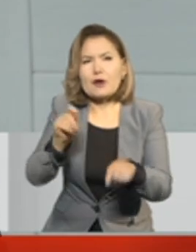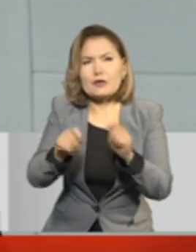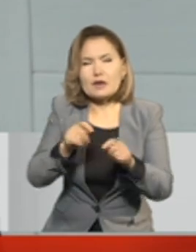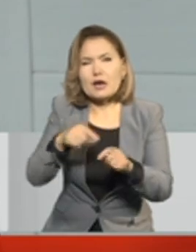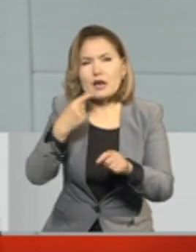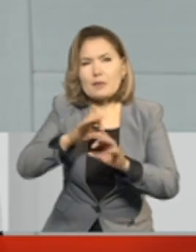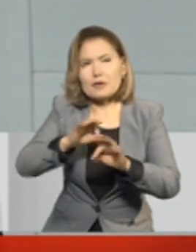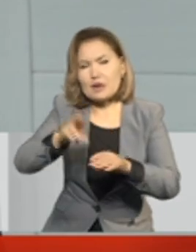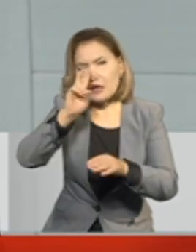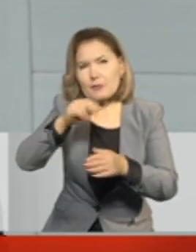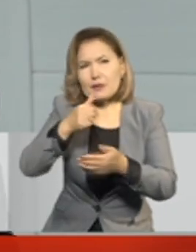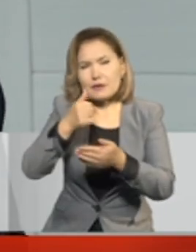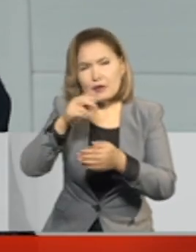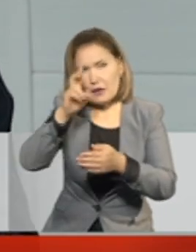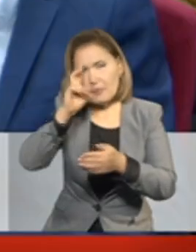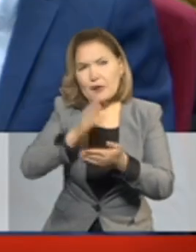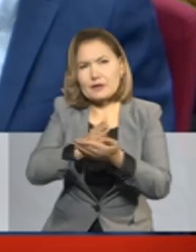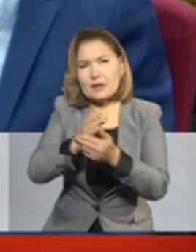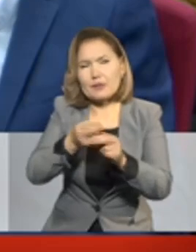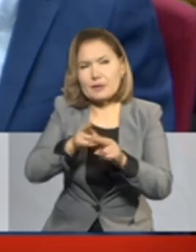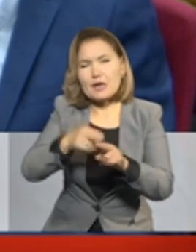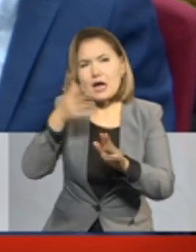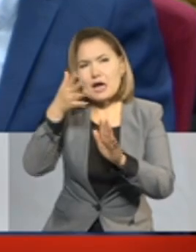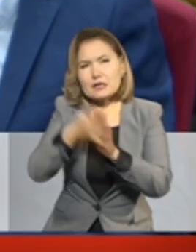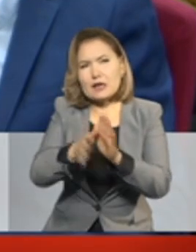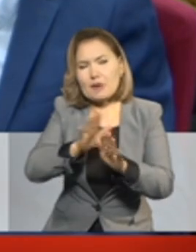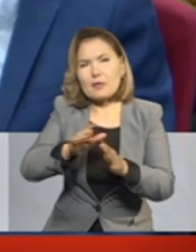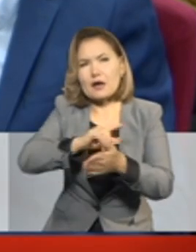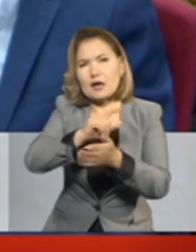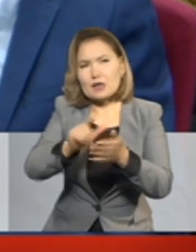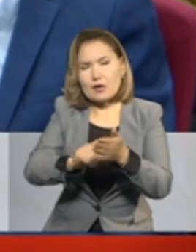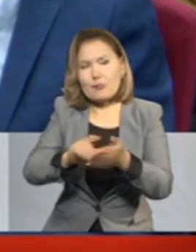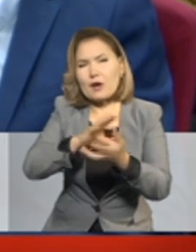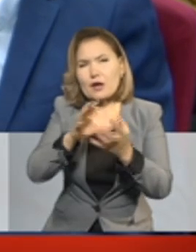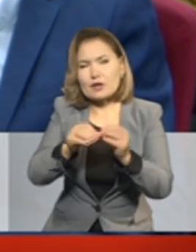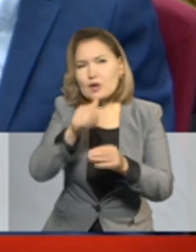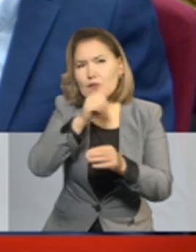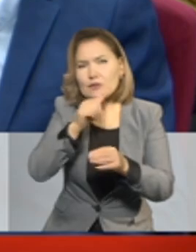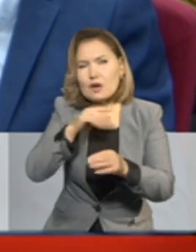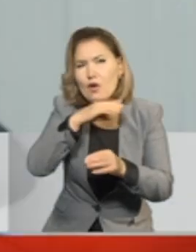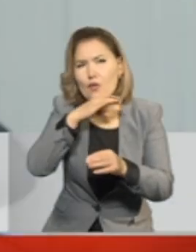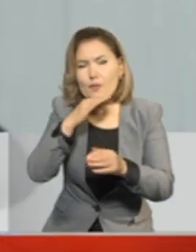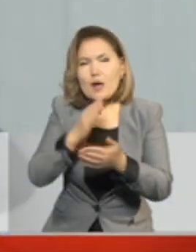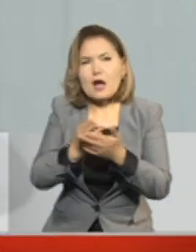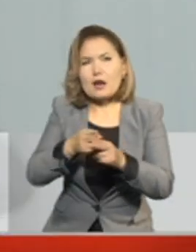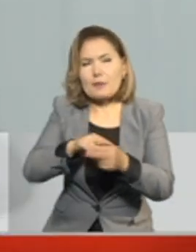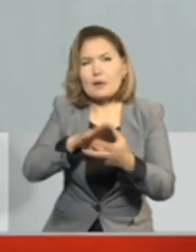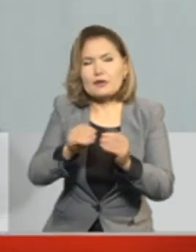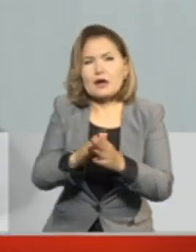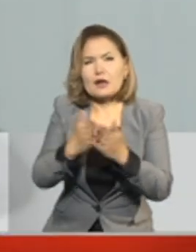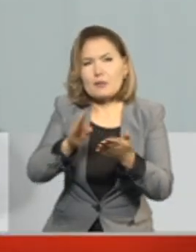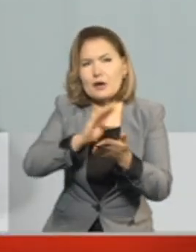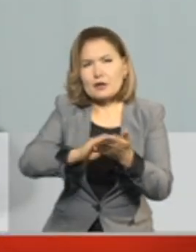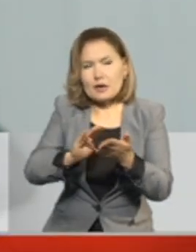Жиналғандардың айтуынша, мемлекет қайраткерінің зерттелмеген қырлары, бізге беймәлім сырлары көп. Қазір ол жайлы